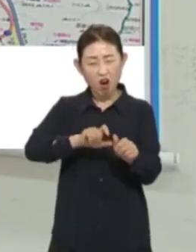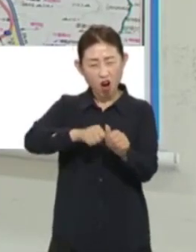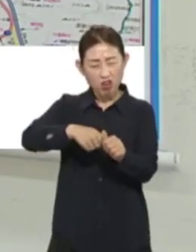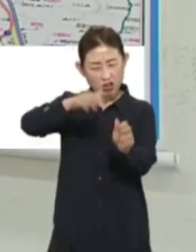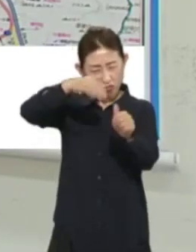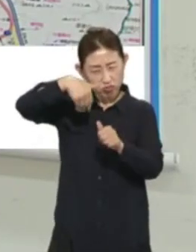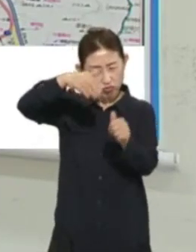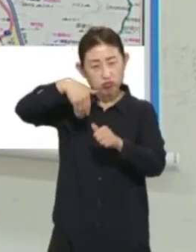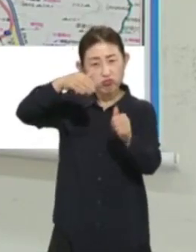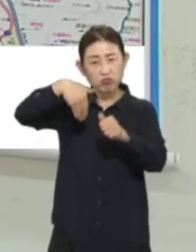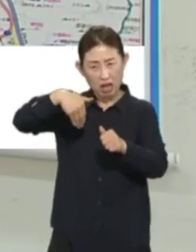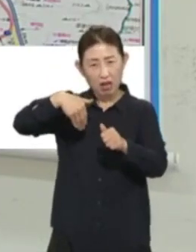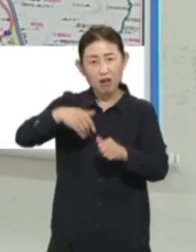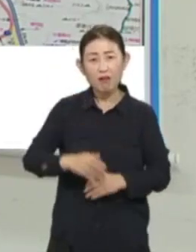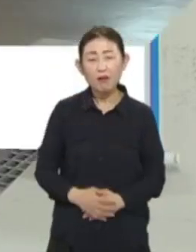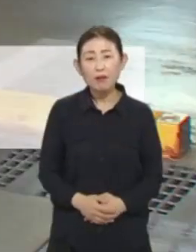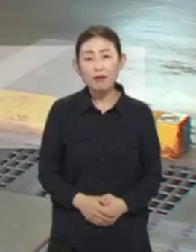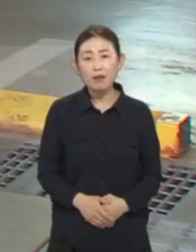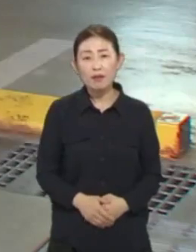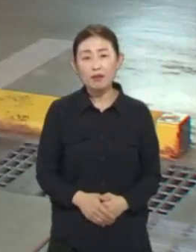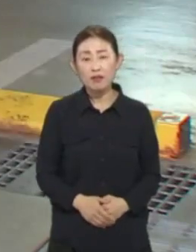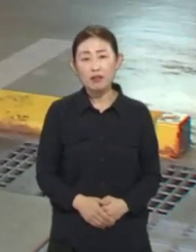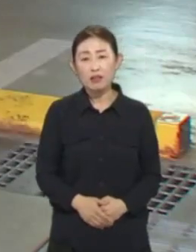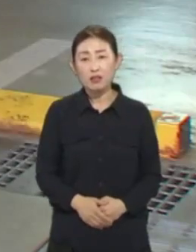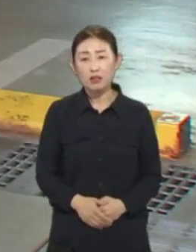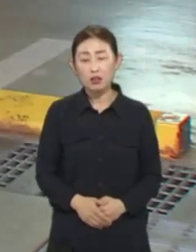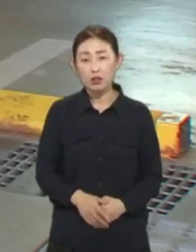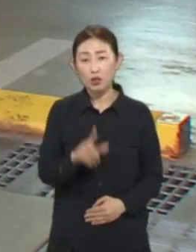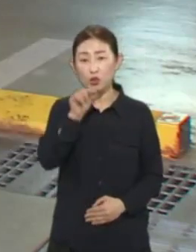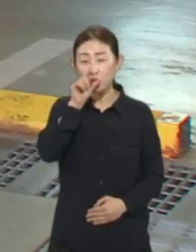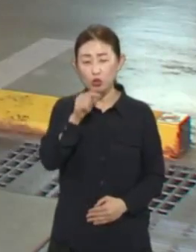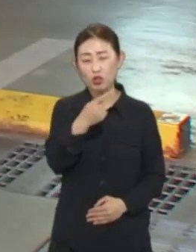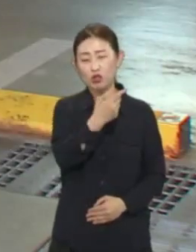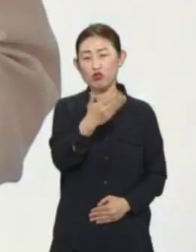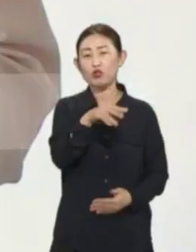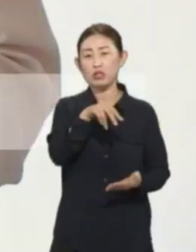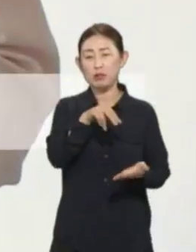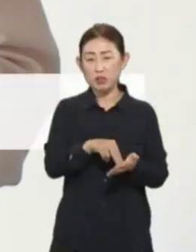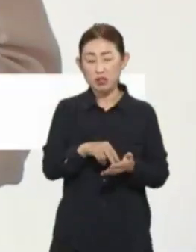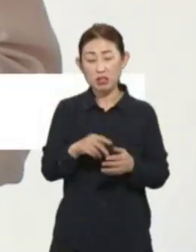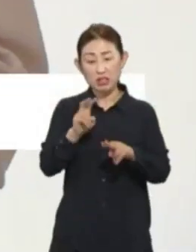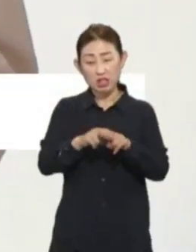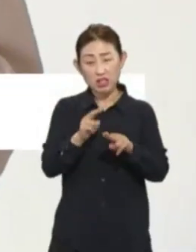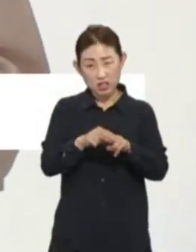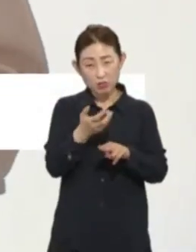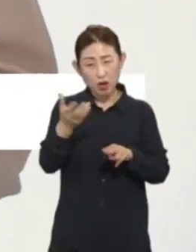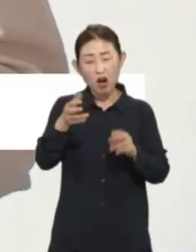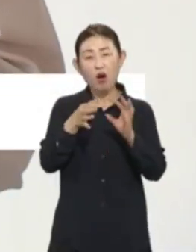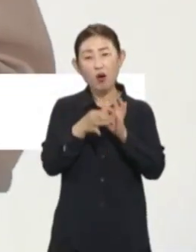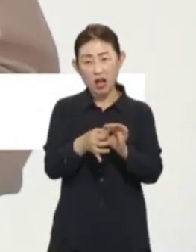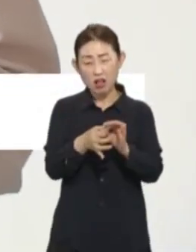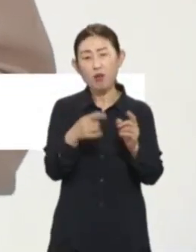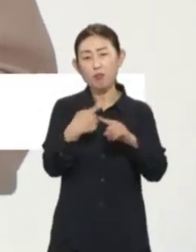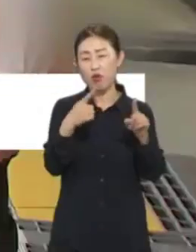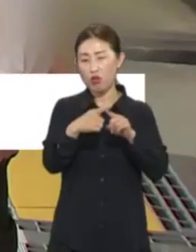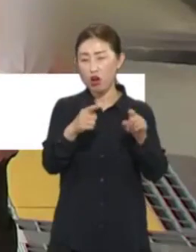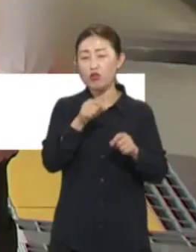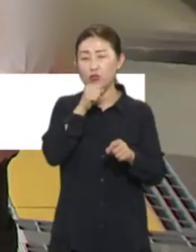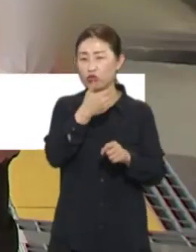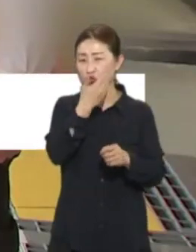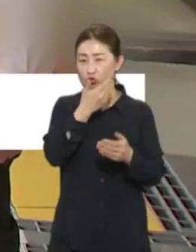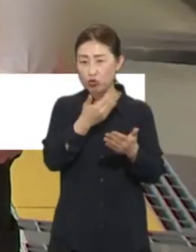강제적으로 독려한 행정행위죠. 이에 대해 조치원 소방서 측은 인사평가에 영향을 미치는 체력검정인 만큼